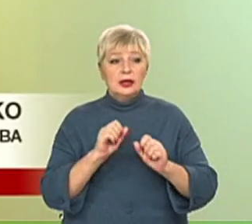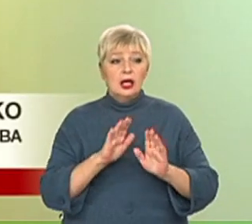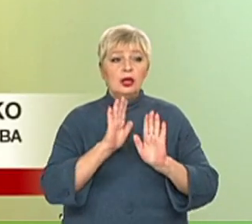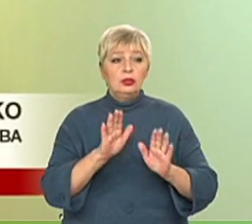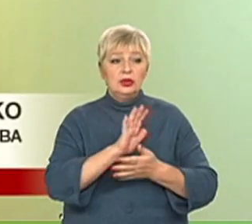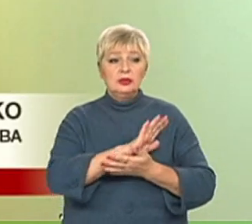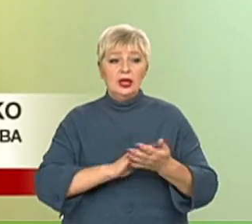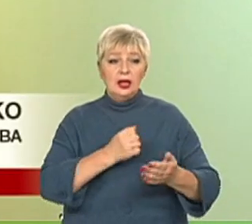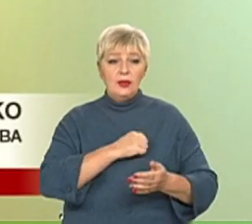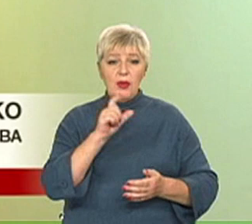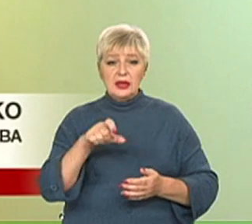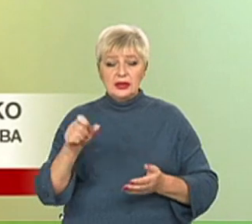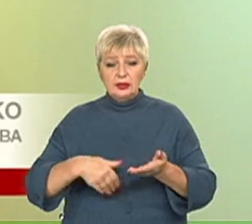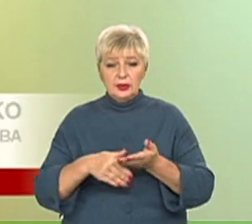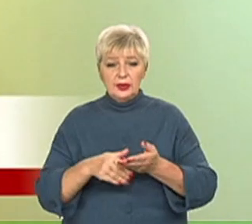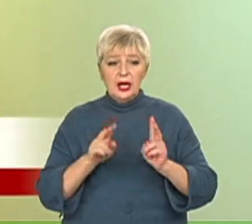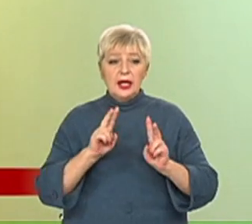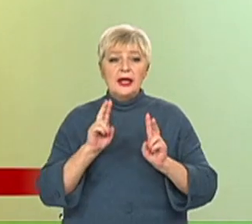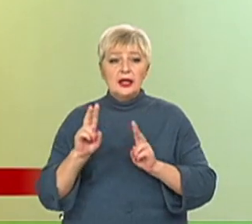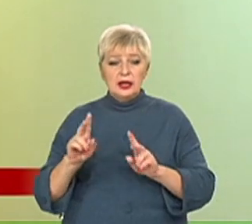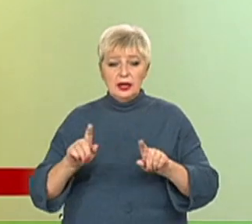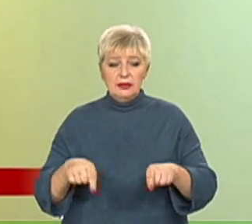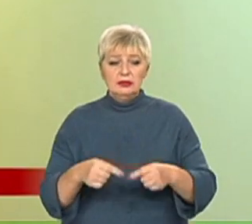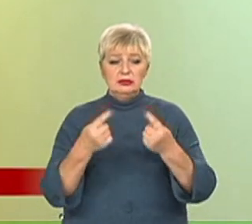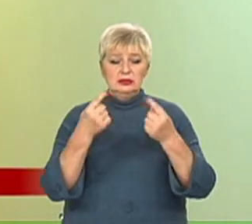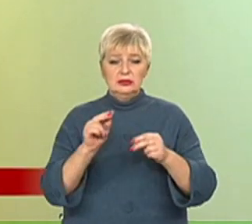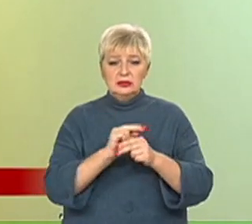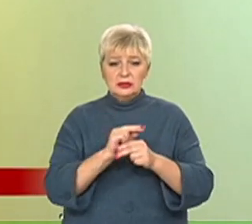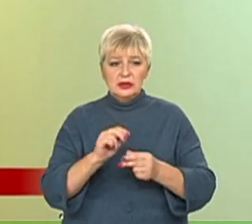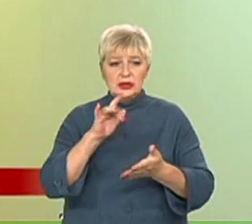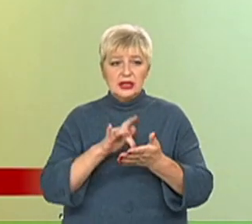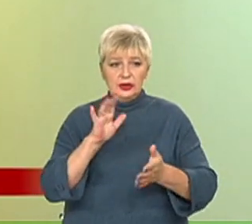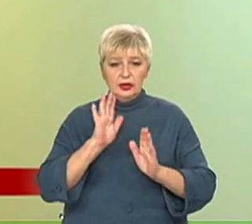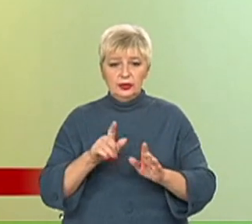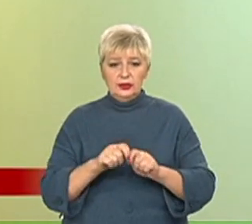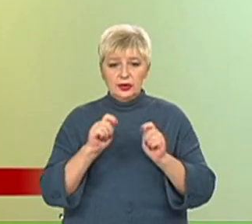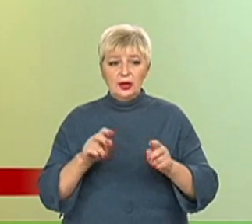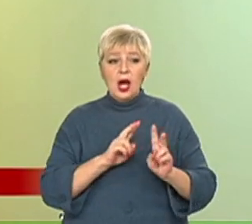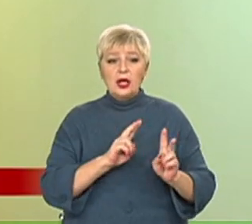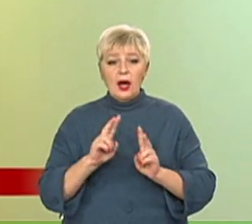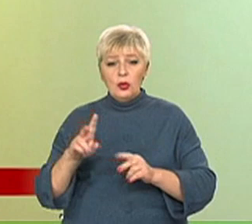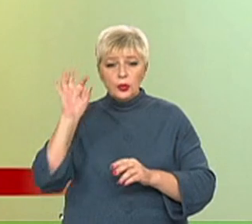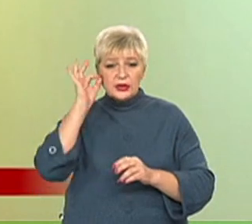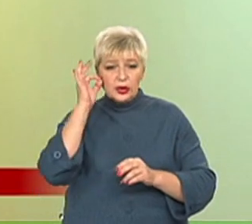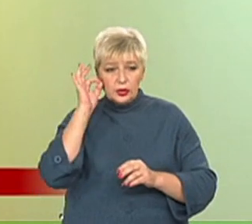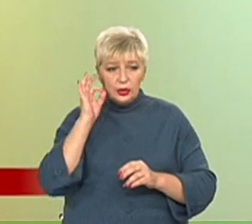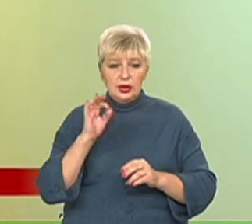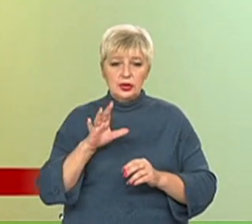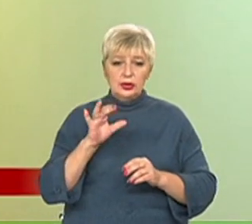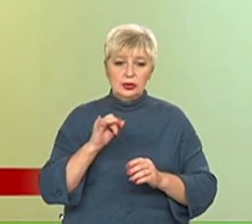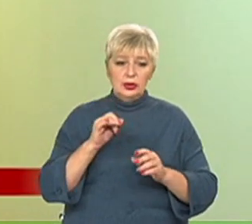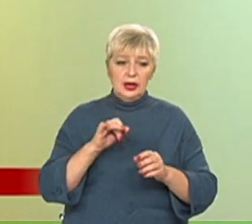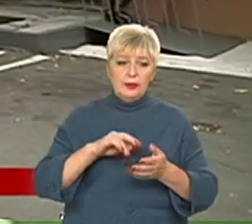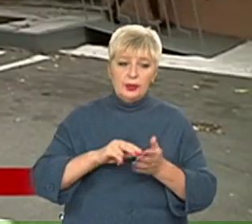які реабілітаційні центри будемо відкривати, яку допомогу психологічну і в